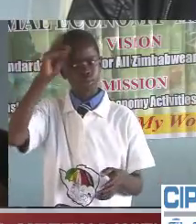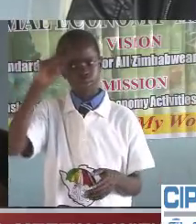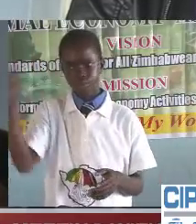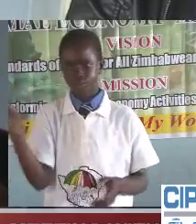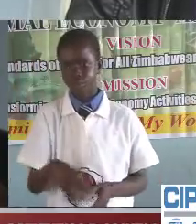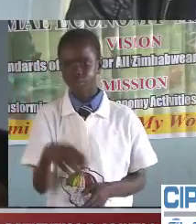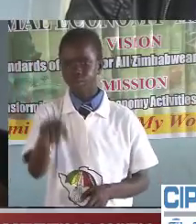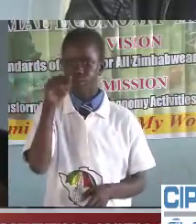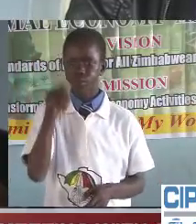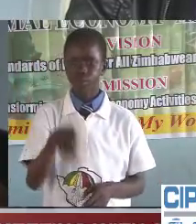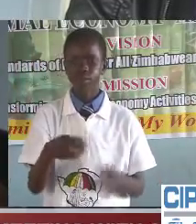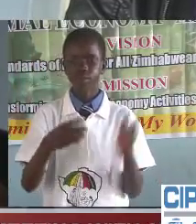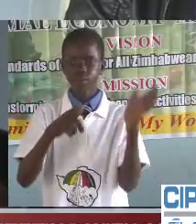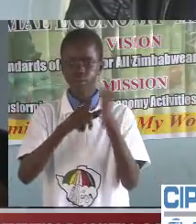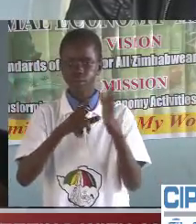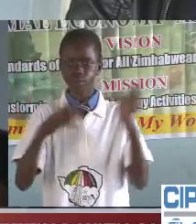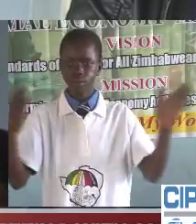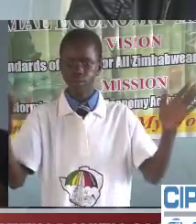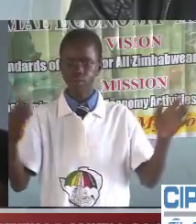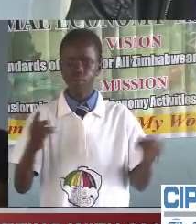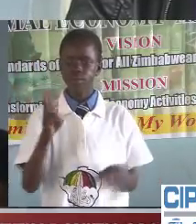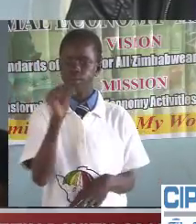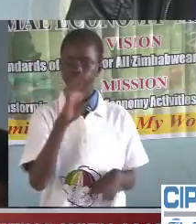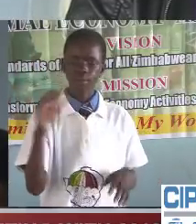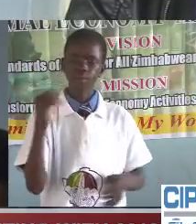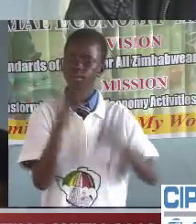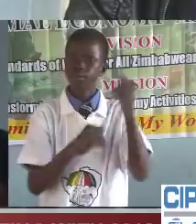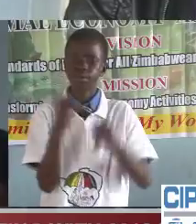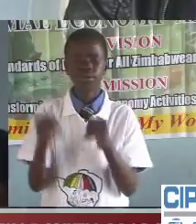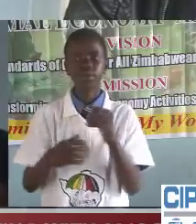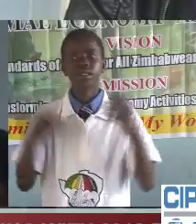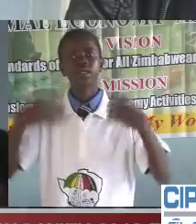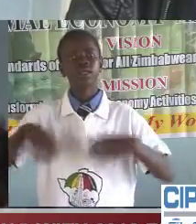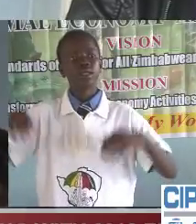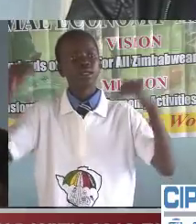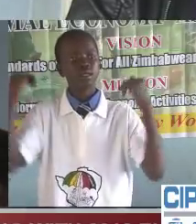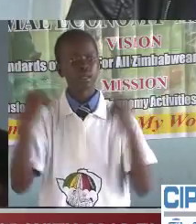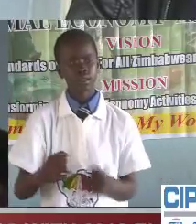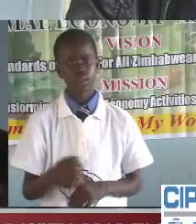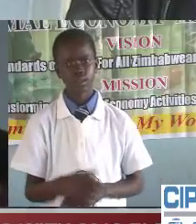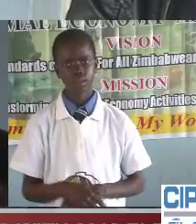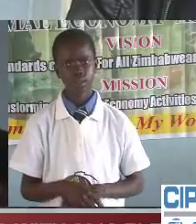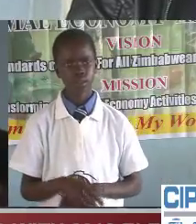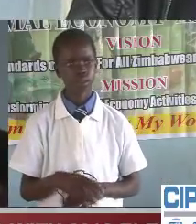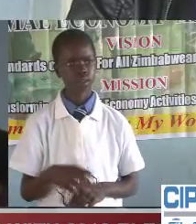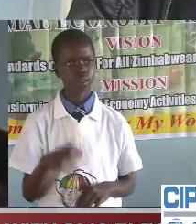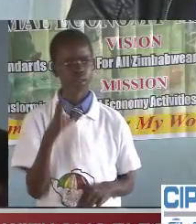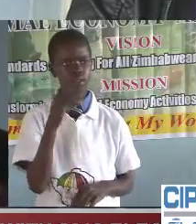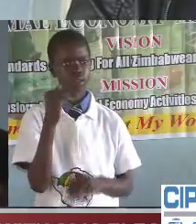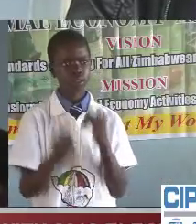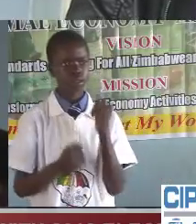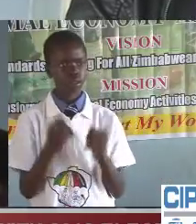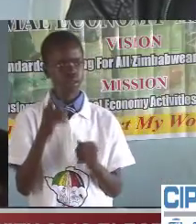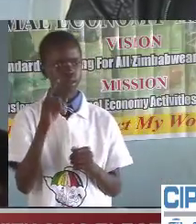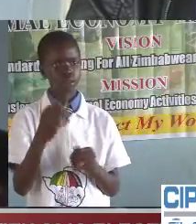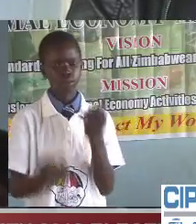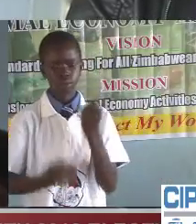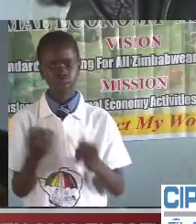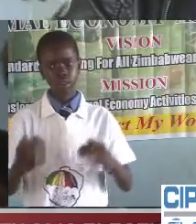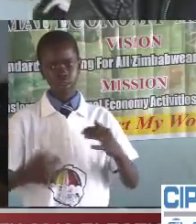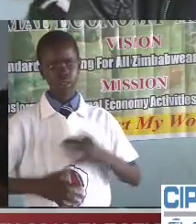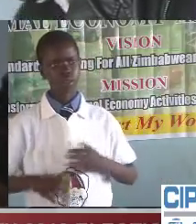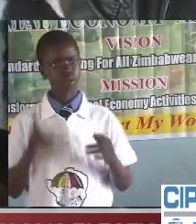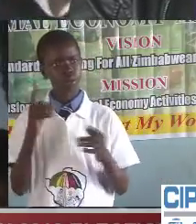iyoyo tadzingirirwa namapurisa ekanzuro kundosvika kukostoreji uko ndakati umwe mwana padumbu umwe